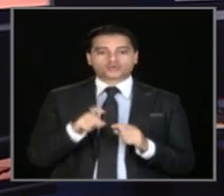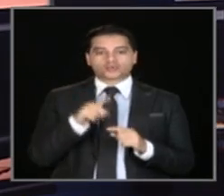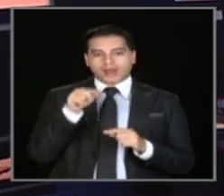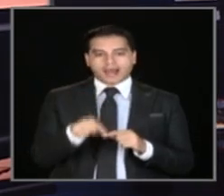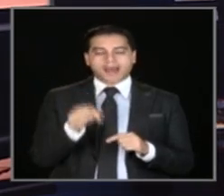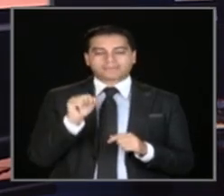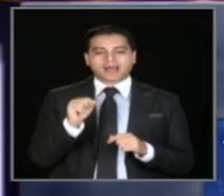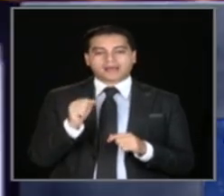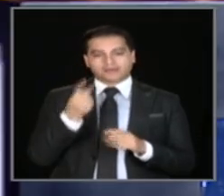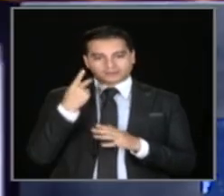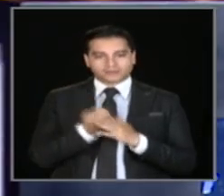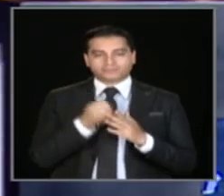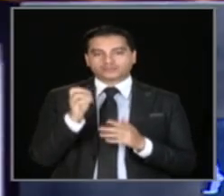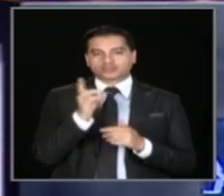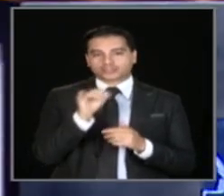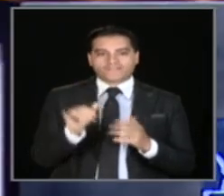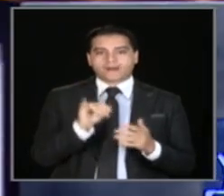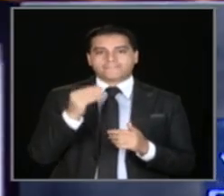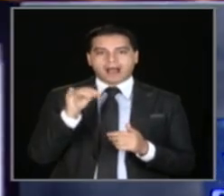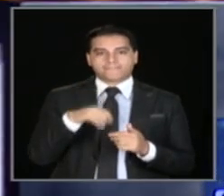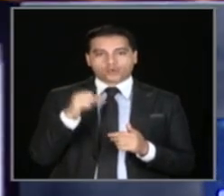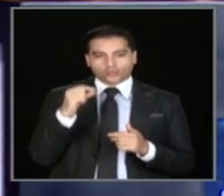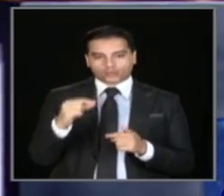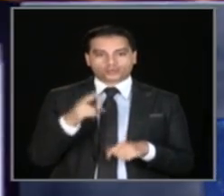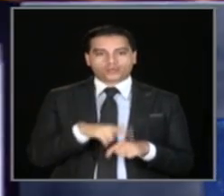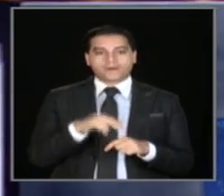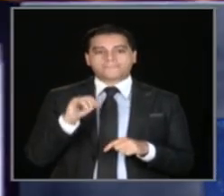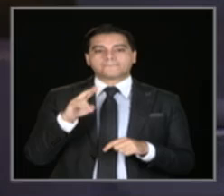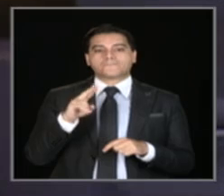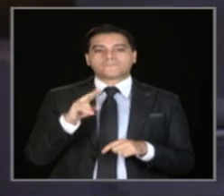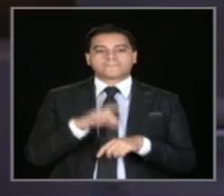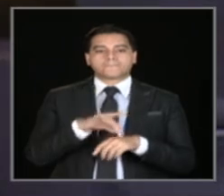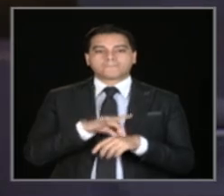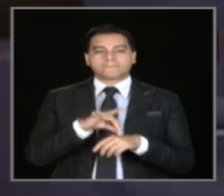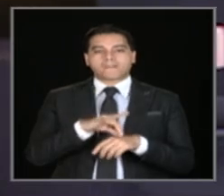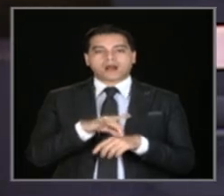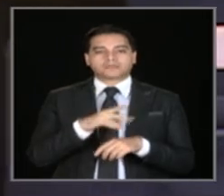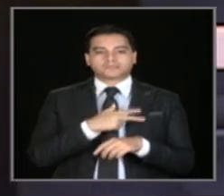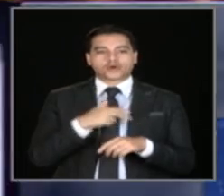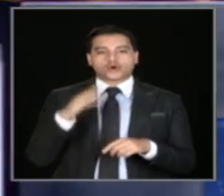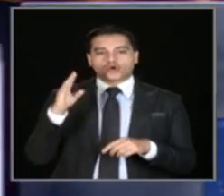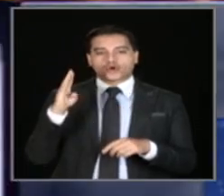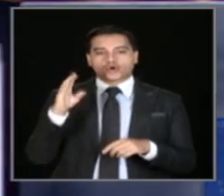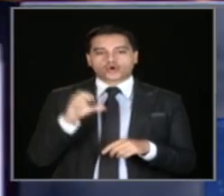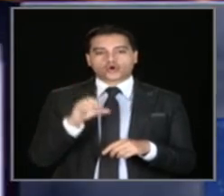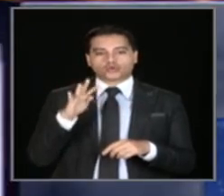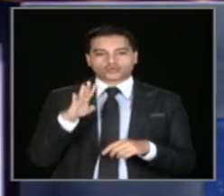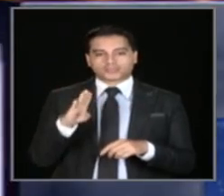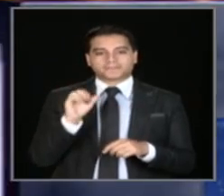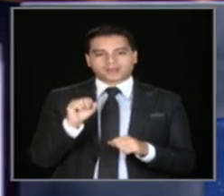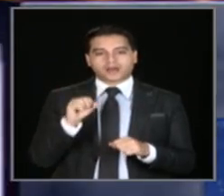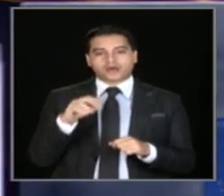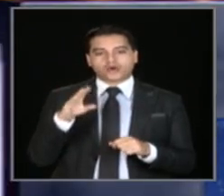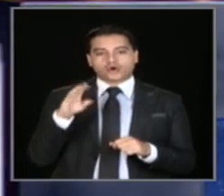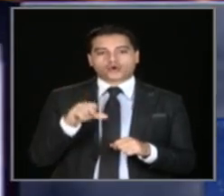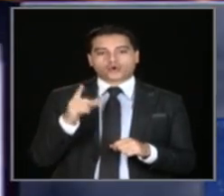محمود. سؤال الثامن، متلازمة كوشنج نتيجة زيادة أحد هرمونات الكورتيزول.